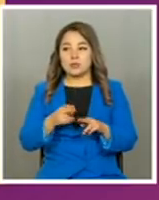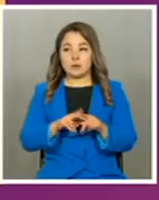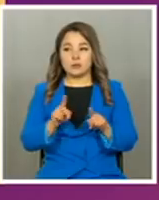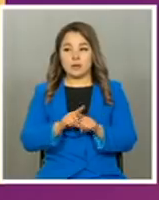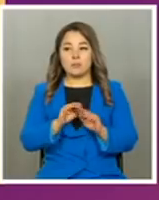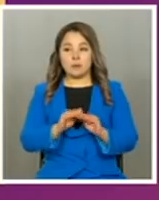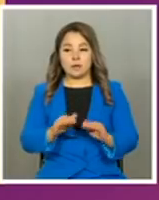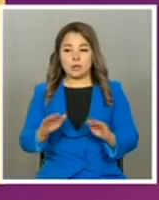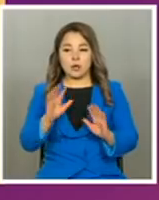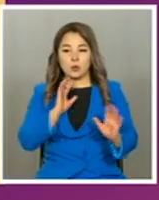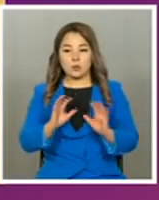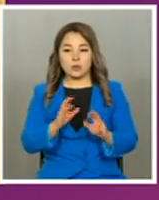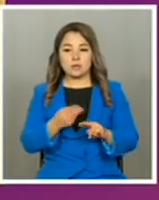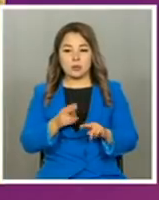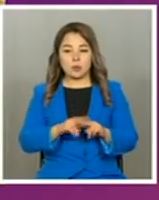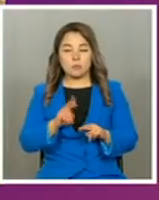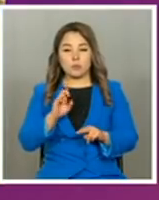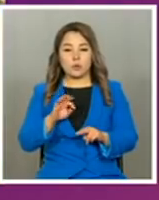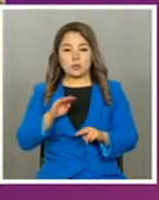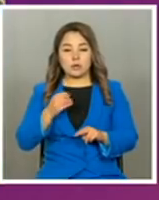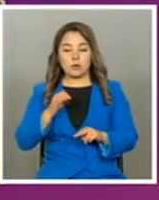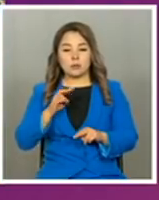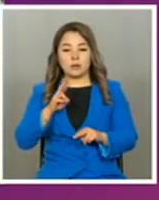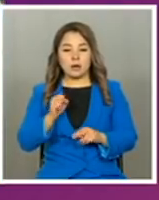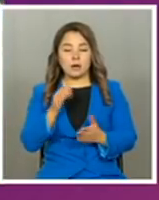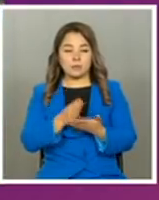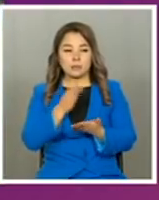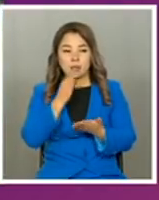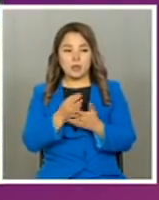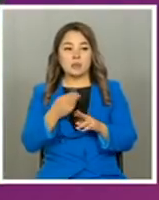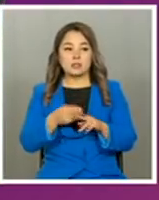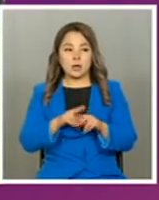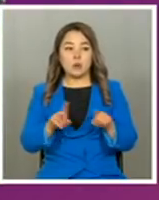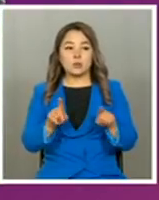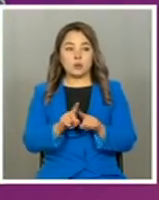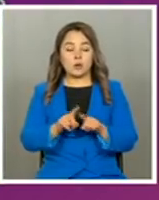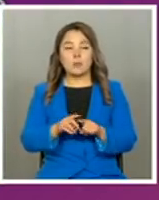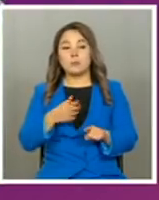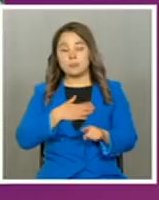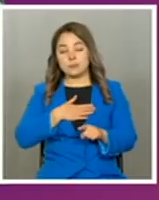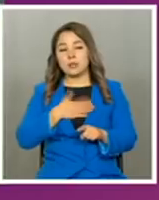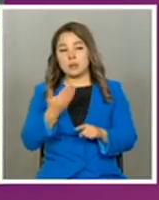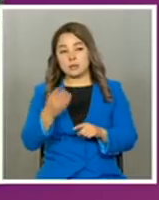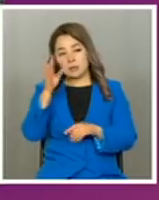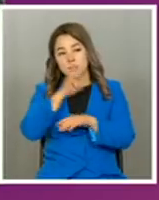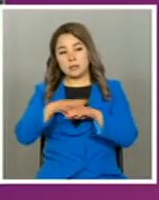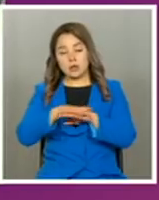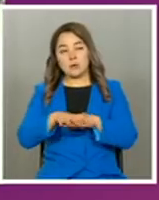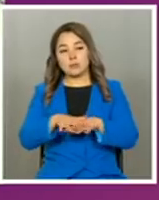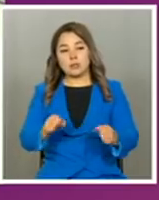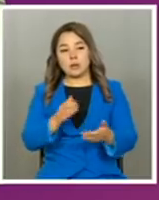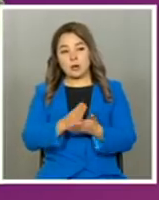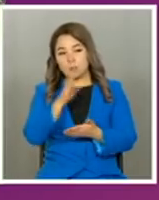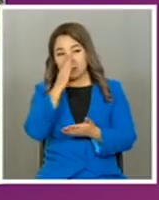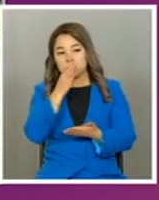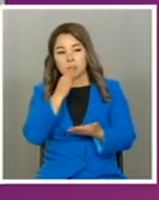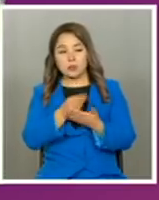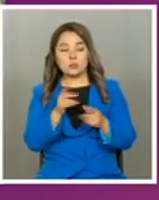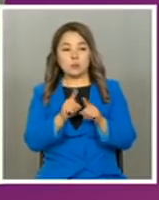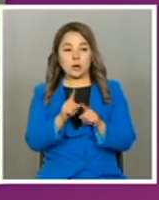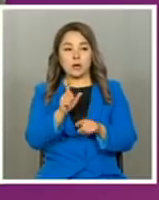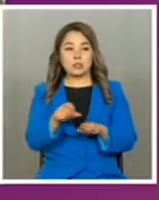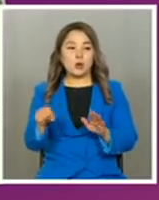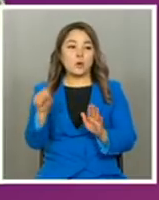күтушісі Бөже Оңқа. Біздің елімізді жау шауып, қырғынға шыратты, адамдарды өлтіріп